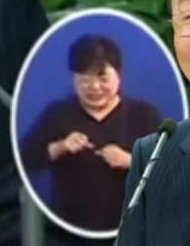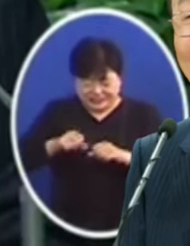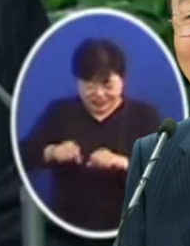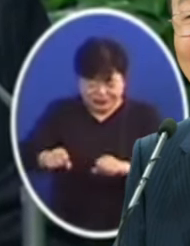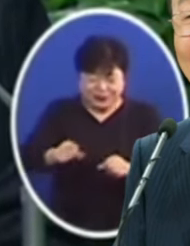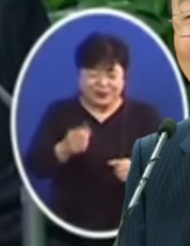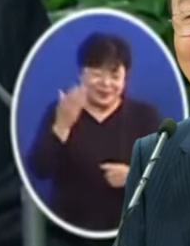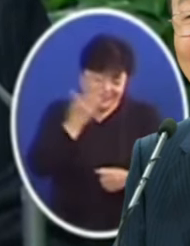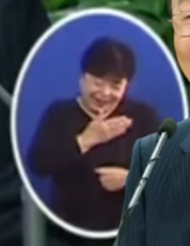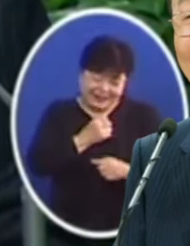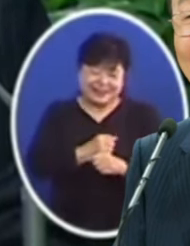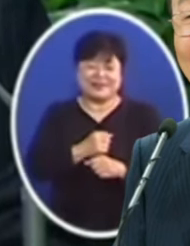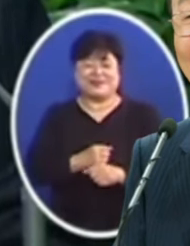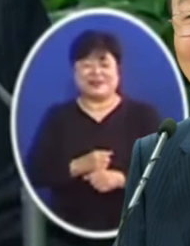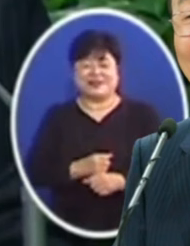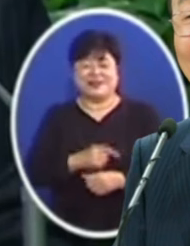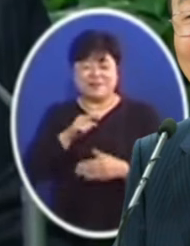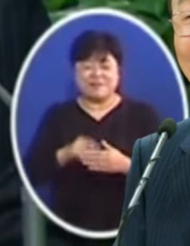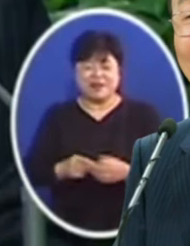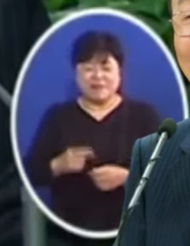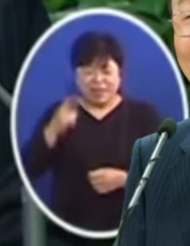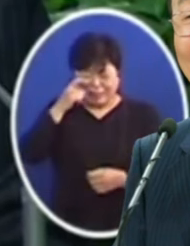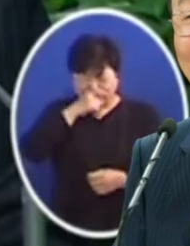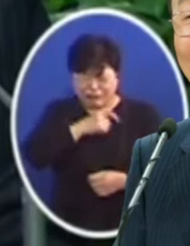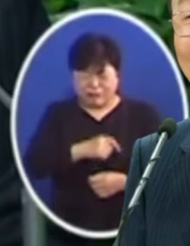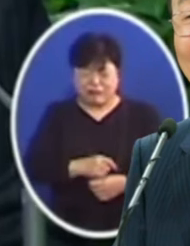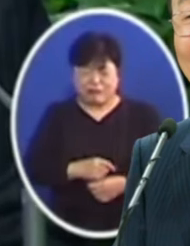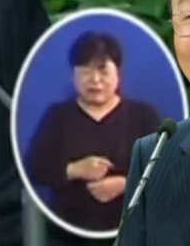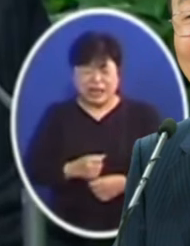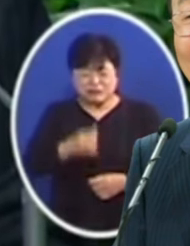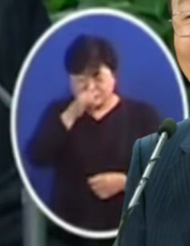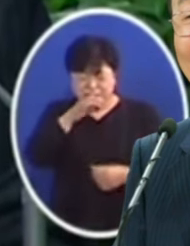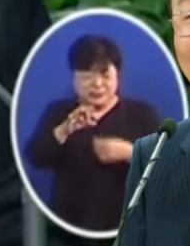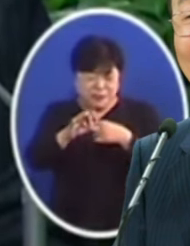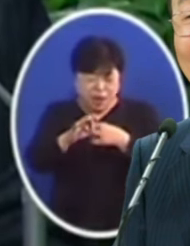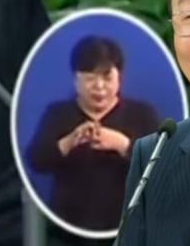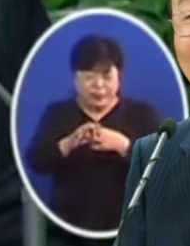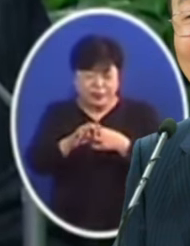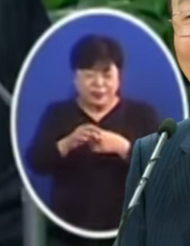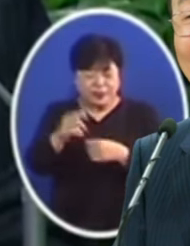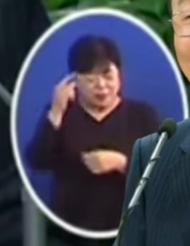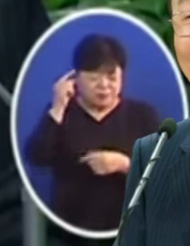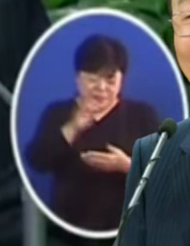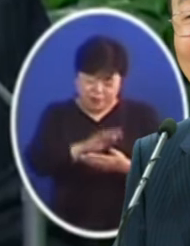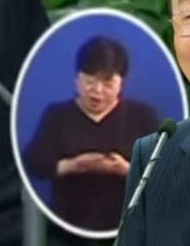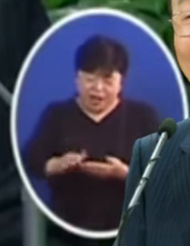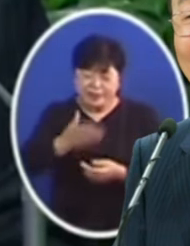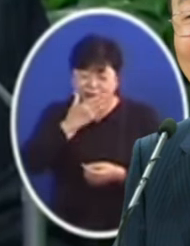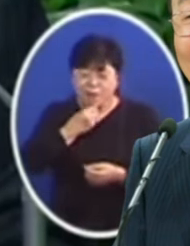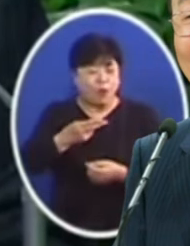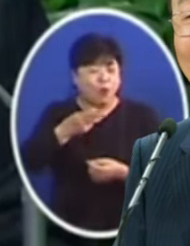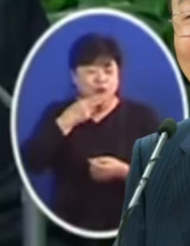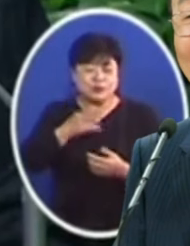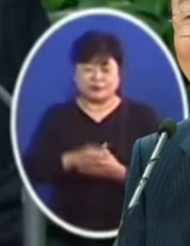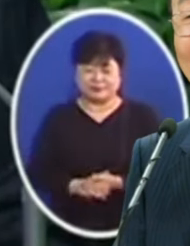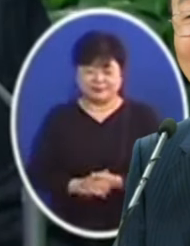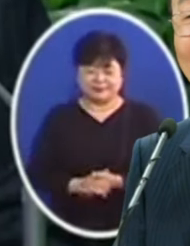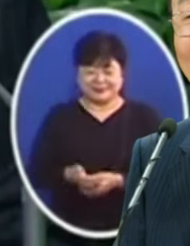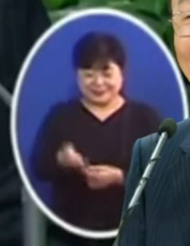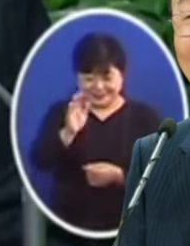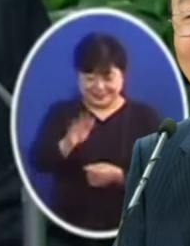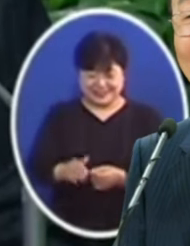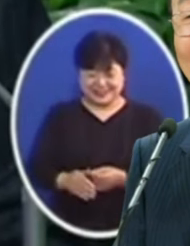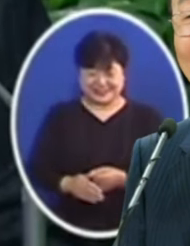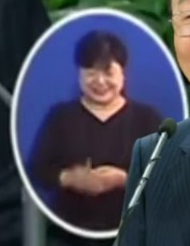것을 말하는 것입니다. 내 마음에 쓰레기를 잔뜩 담아 있으면 결코 평안과 행복이 없는 것입니다. 그러나